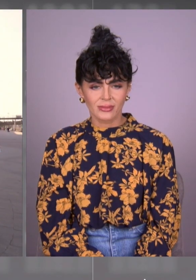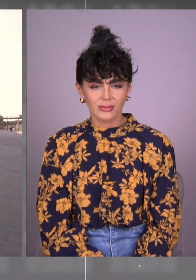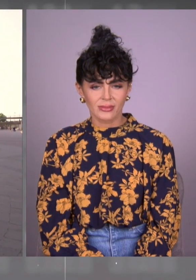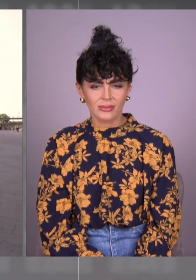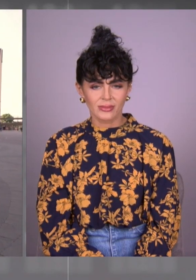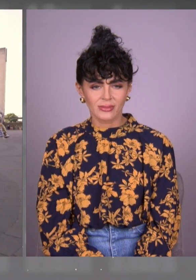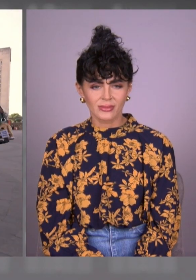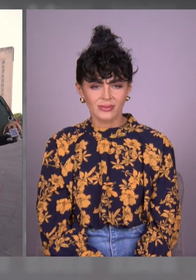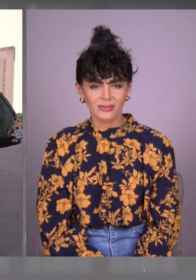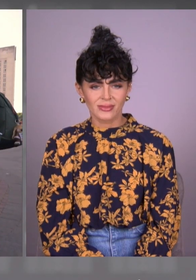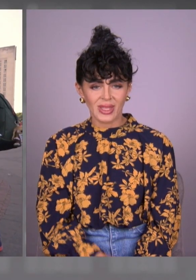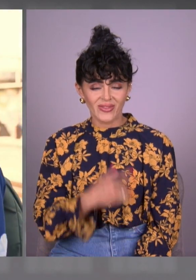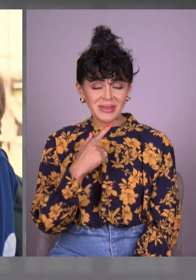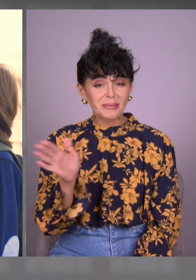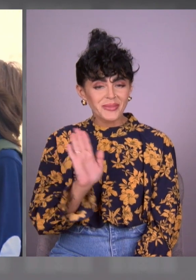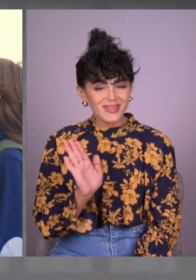Привіт!